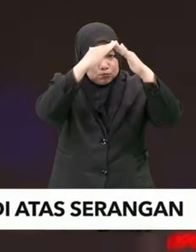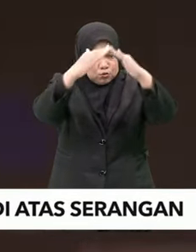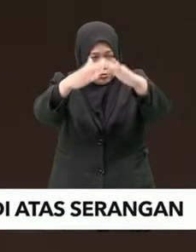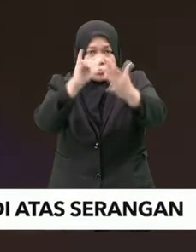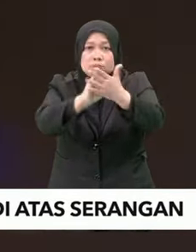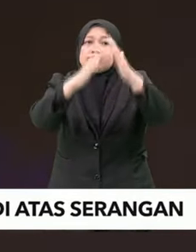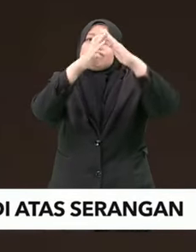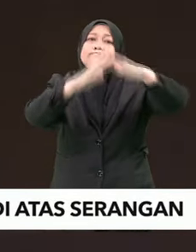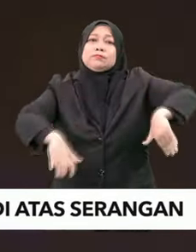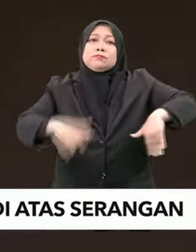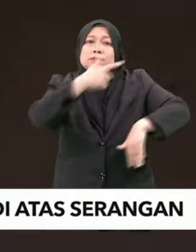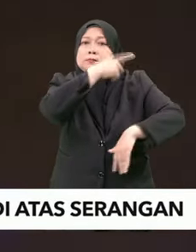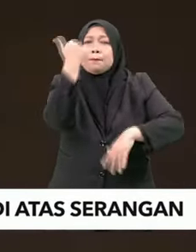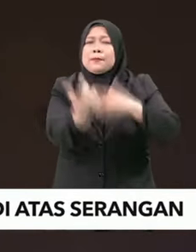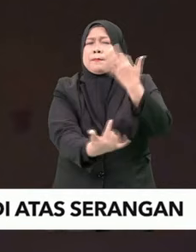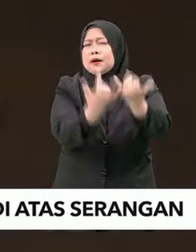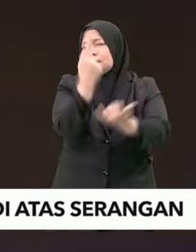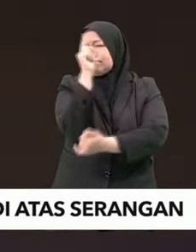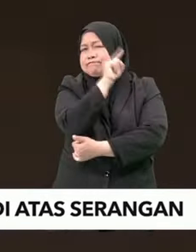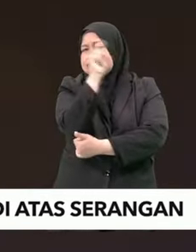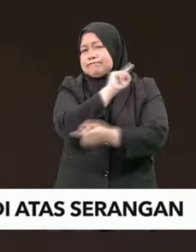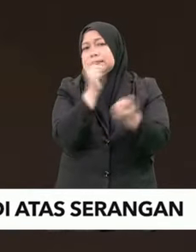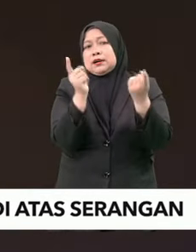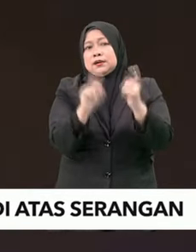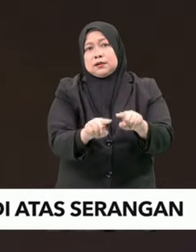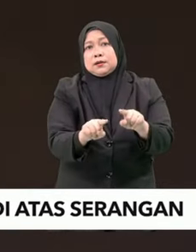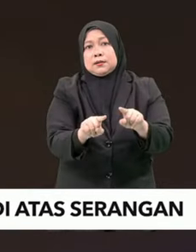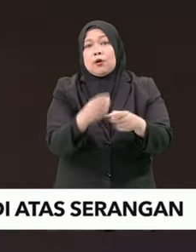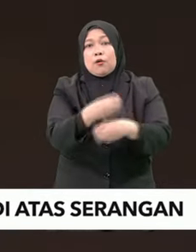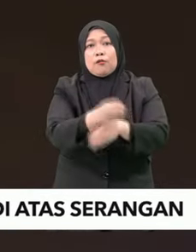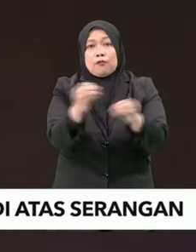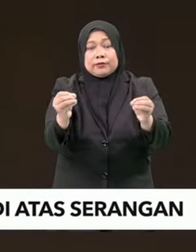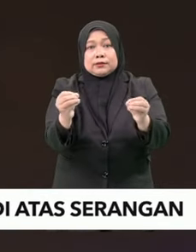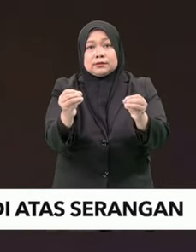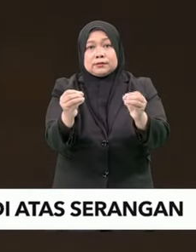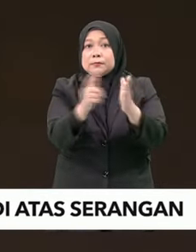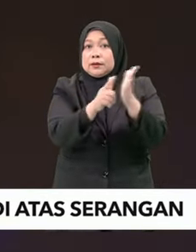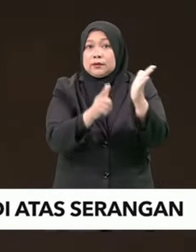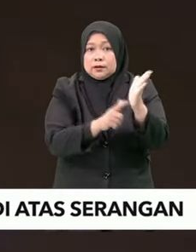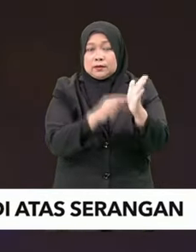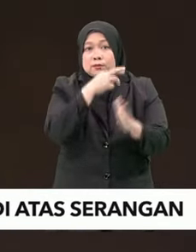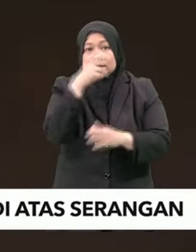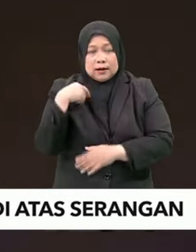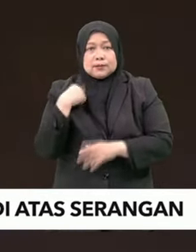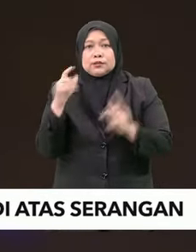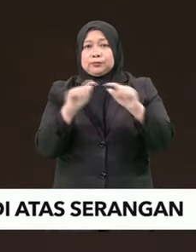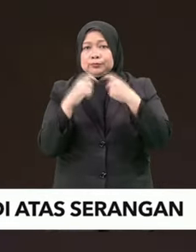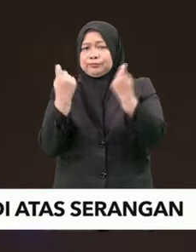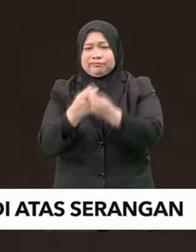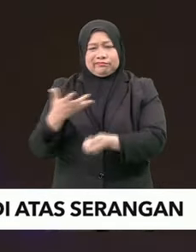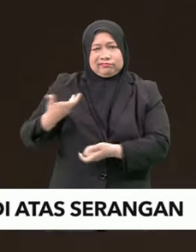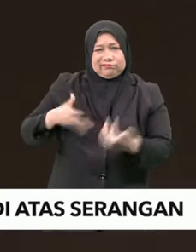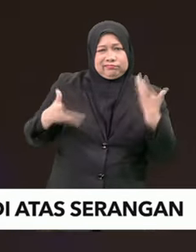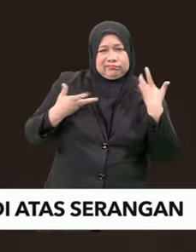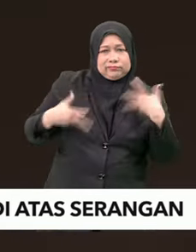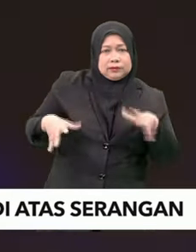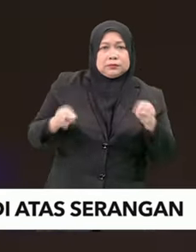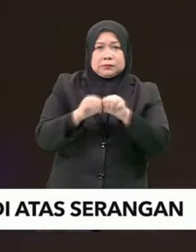itu juga runtuh akibat kebakaran Dahsyat yang berlaku pejabat pendakwa Raya Rusia berkata terdapat sekumpulan lelaki yang tidak dikenali dalam